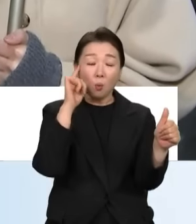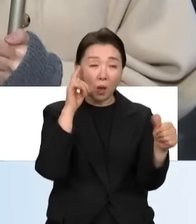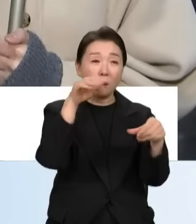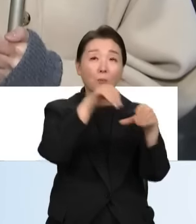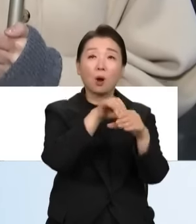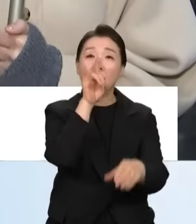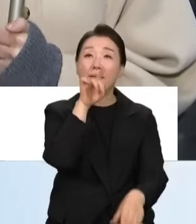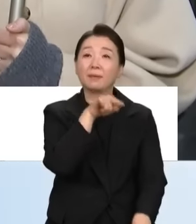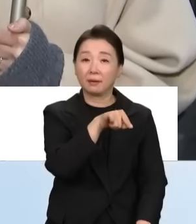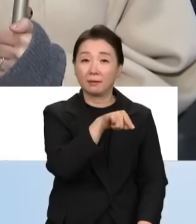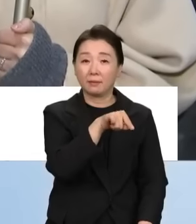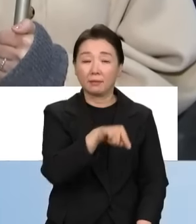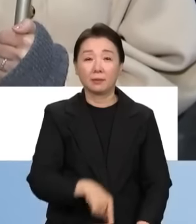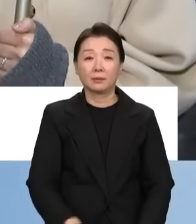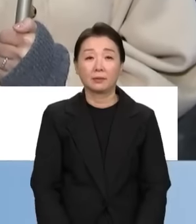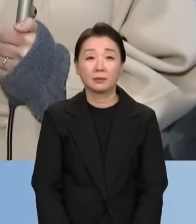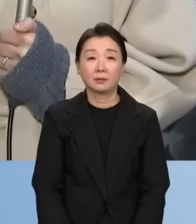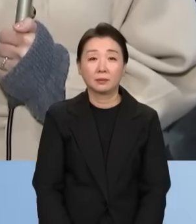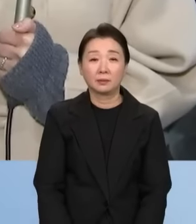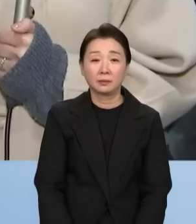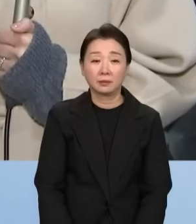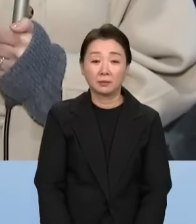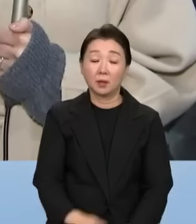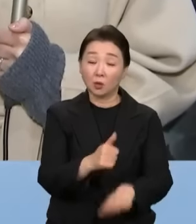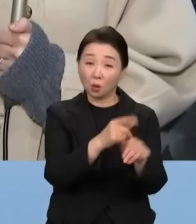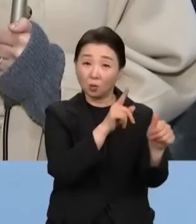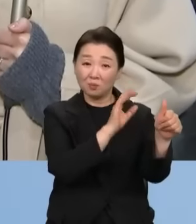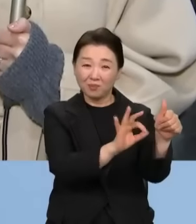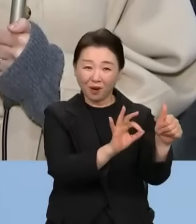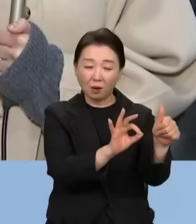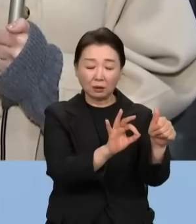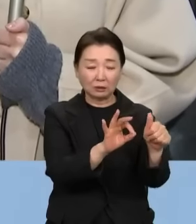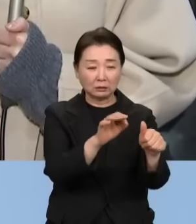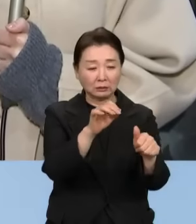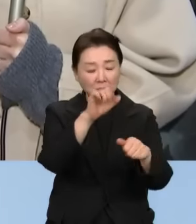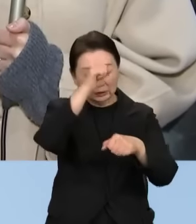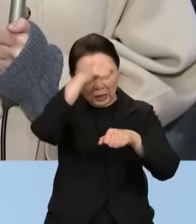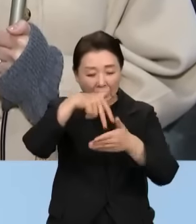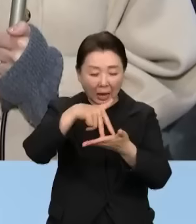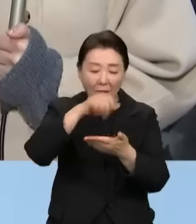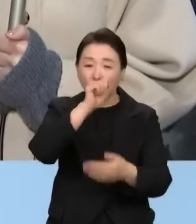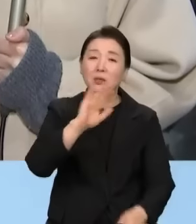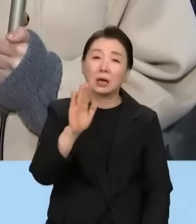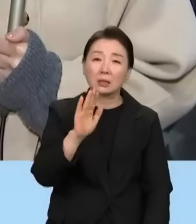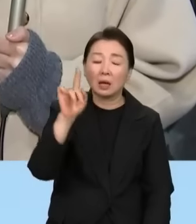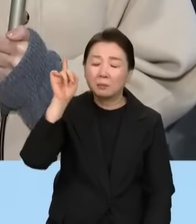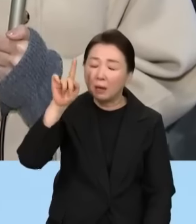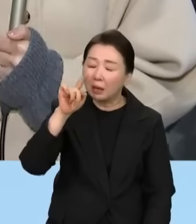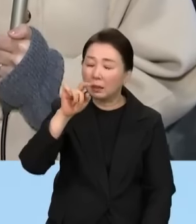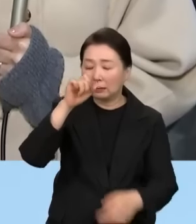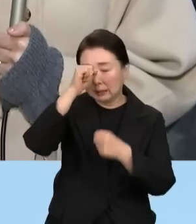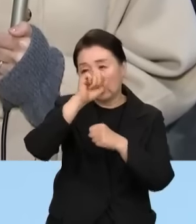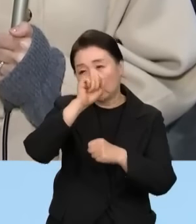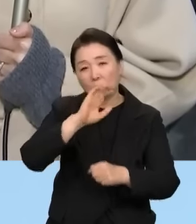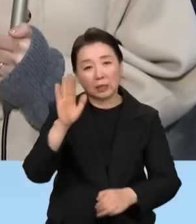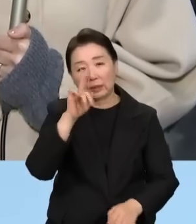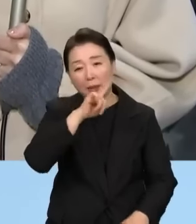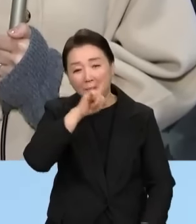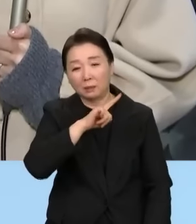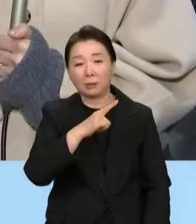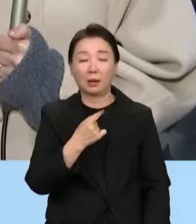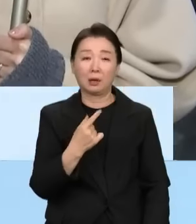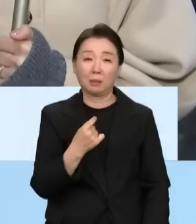된다 이런 주장을 하고 있습니다. 여기에 더해서 명태균 씨 다리가 안 좋은데 이게 하루하루 굉장히 나빠지고 있다. 그리고 명태균 씨가